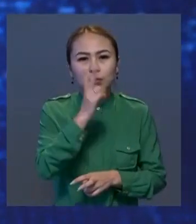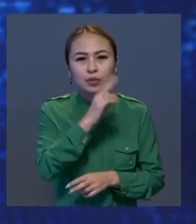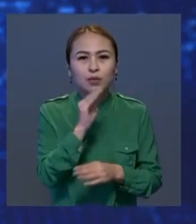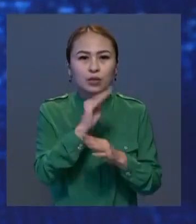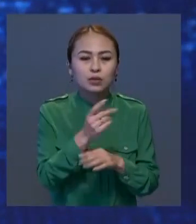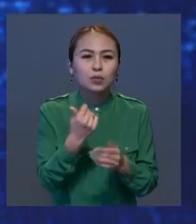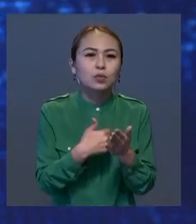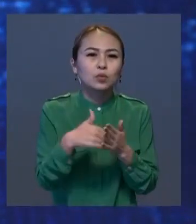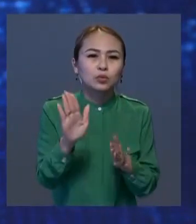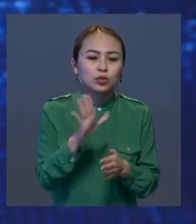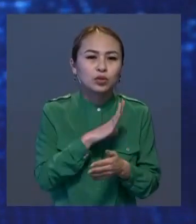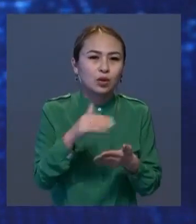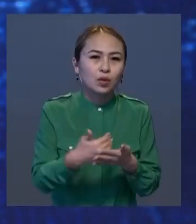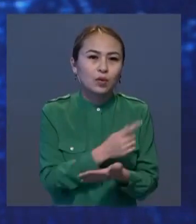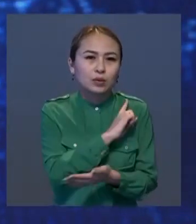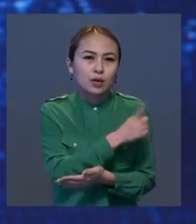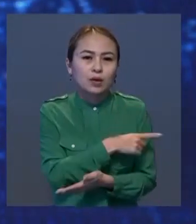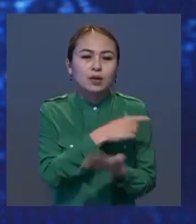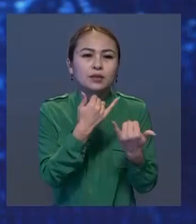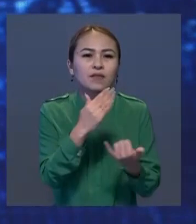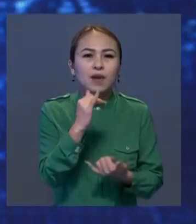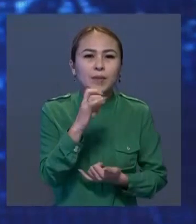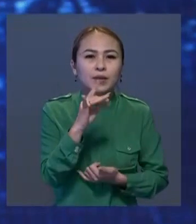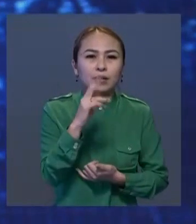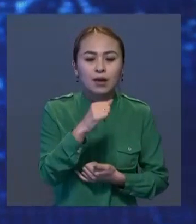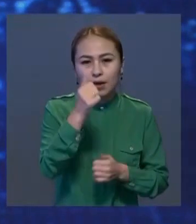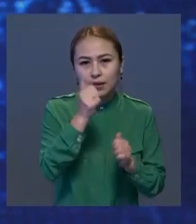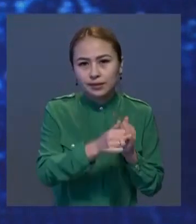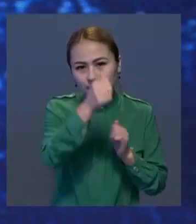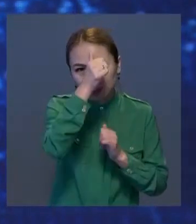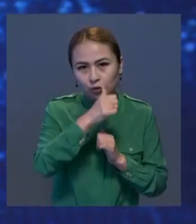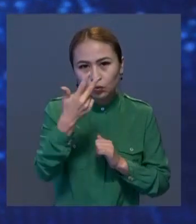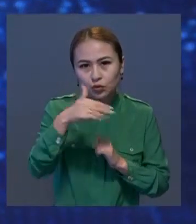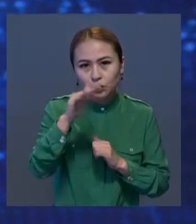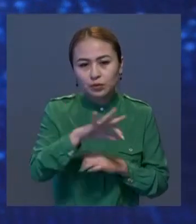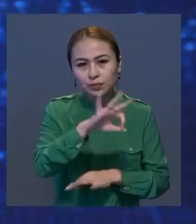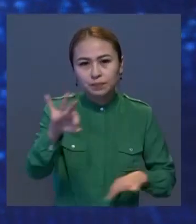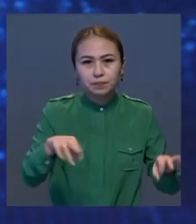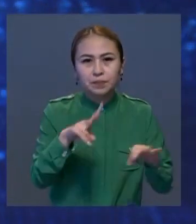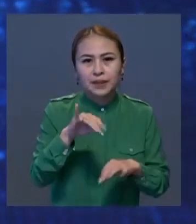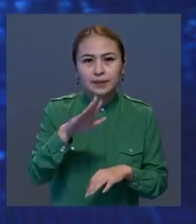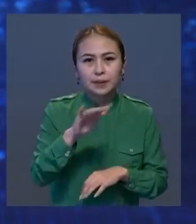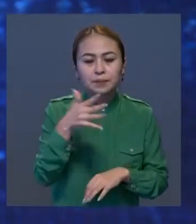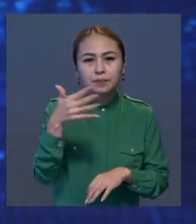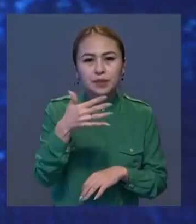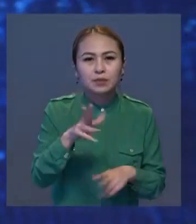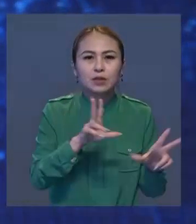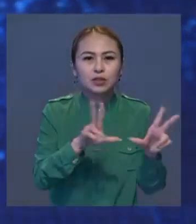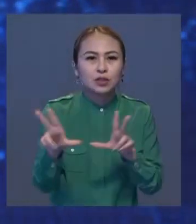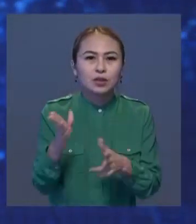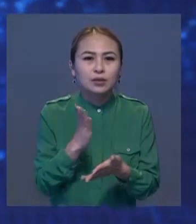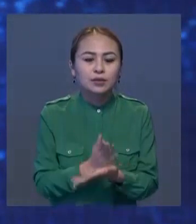көлемін едәуір арттырып, жаңа қуаттылыққа шықты. Қазір фабрикада ай сайын 30 мың шаршы метр плита мен 5 мың жиһаз